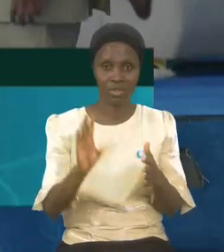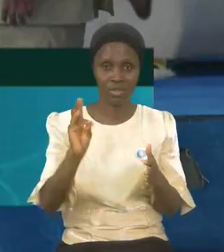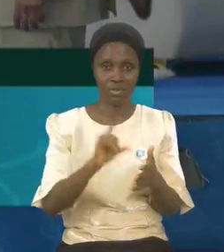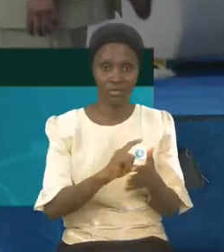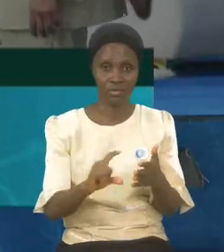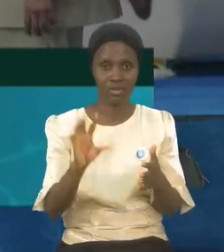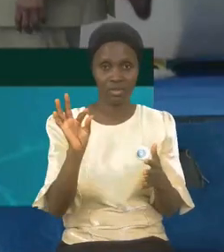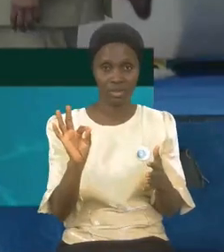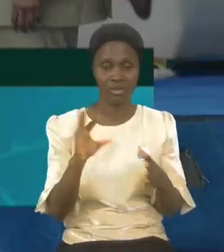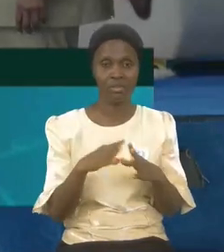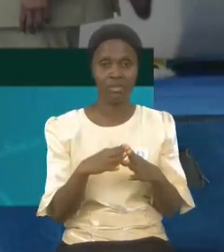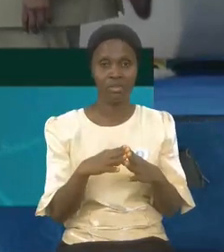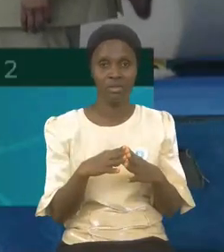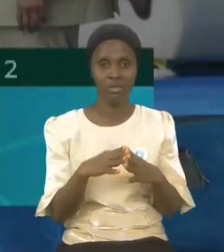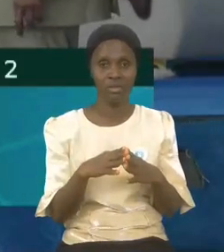éternel.